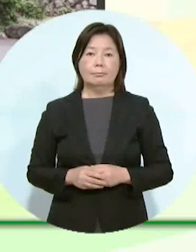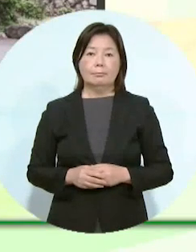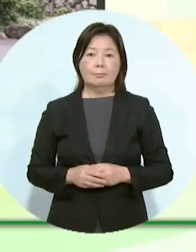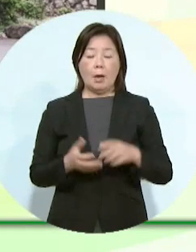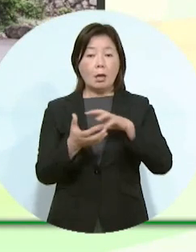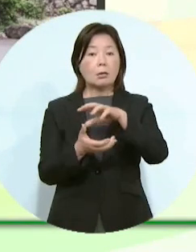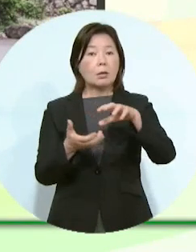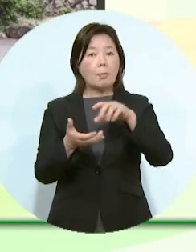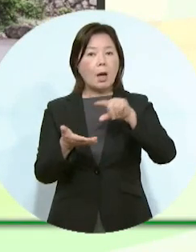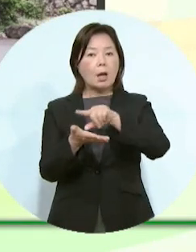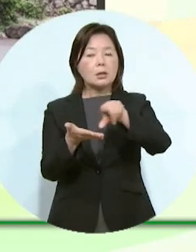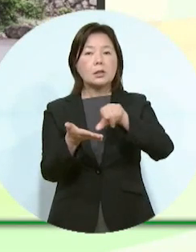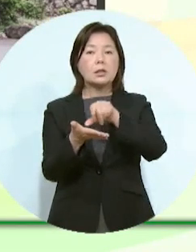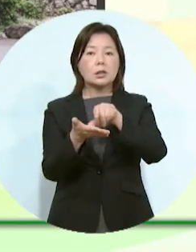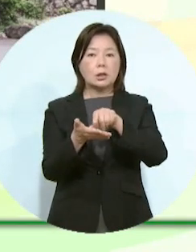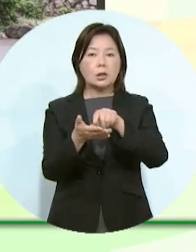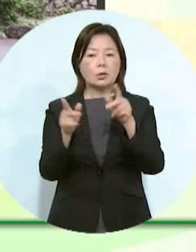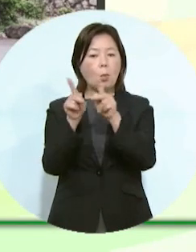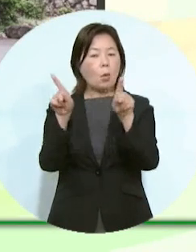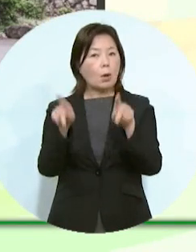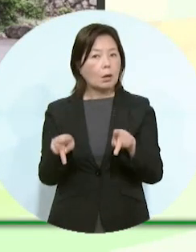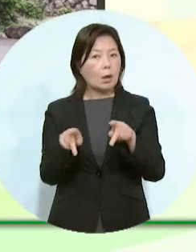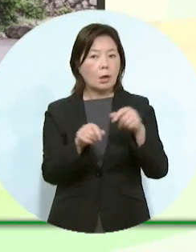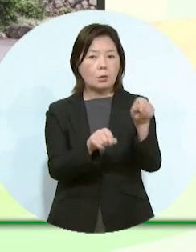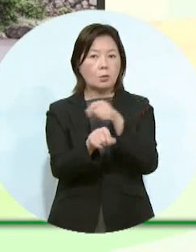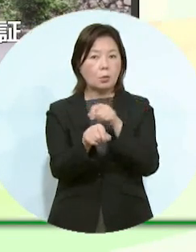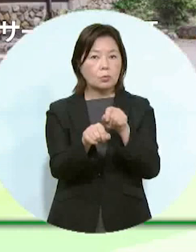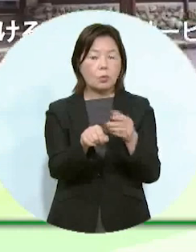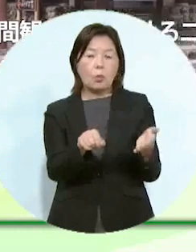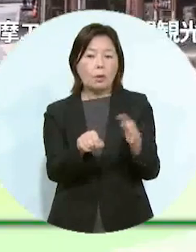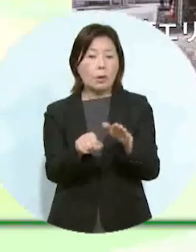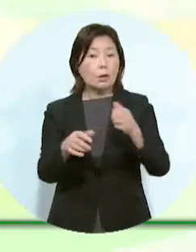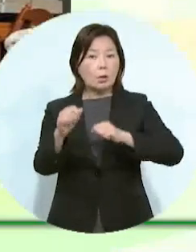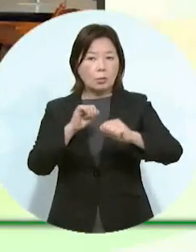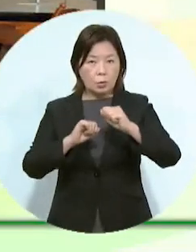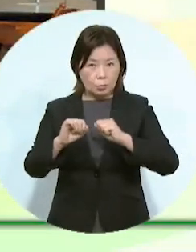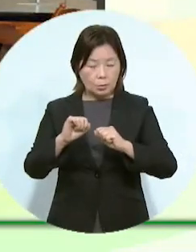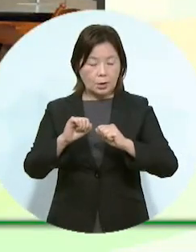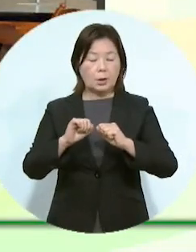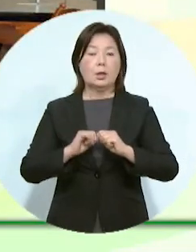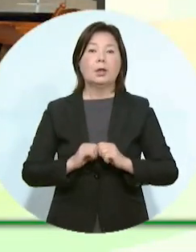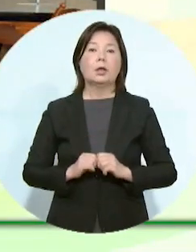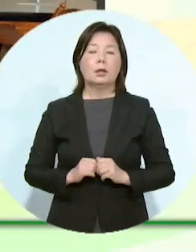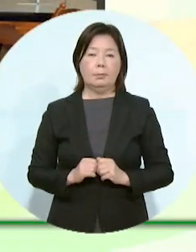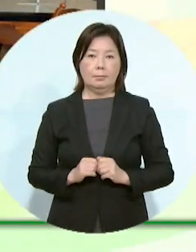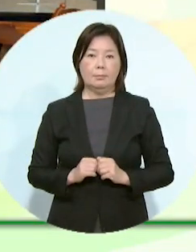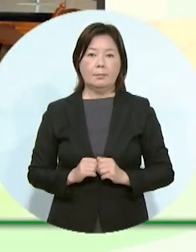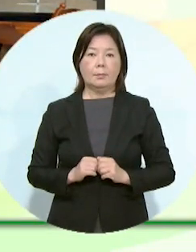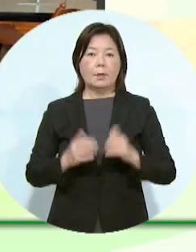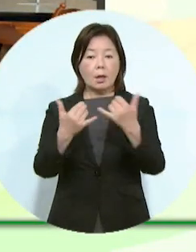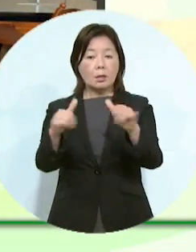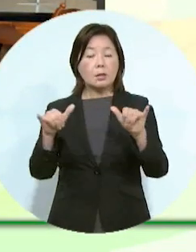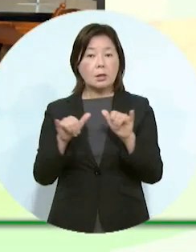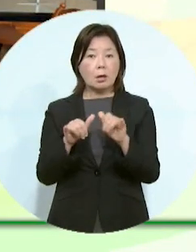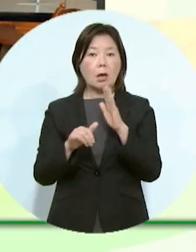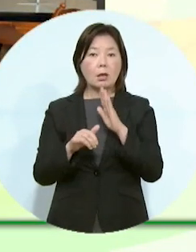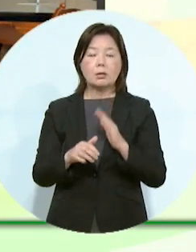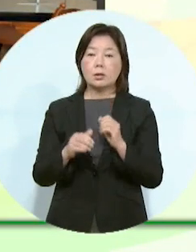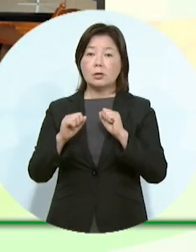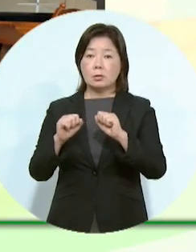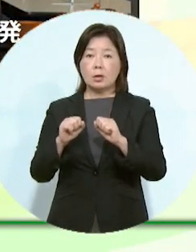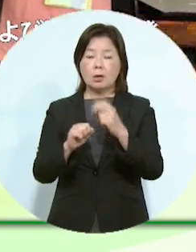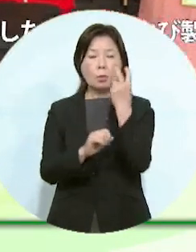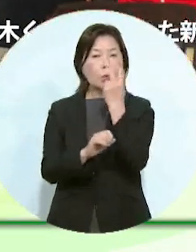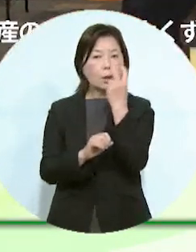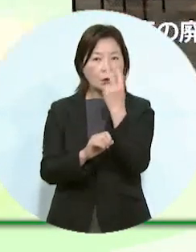多摩地域における課題や特徴を踏まえた取り組みであること、社会実装に向けた検証